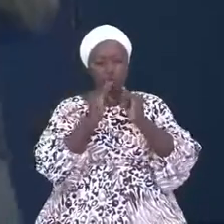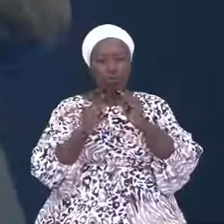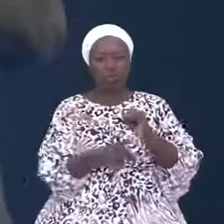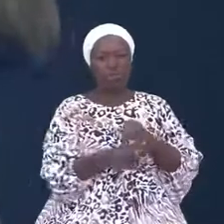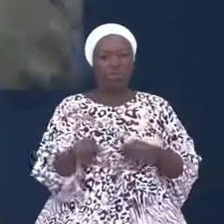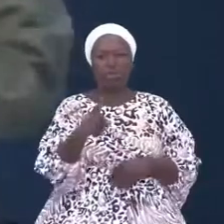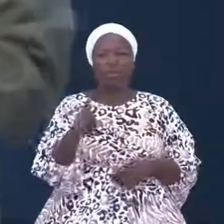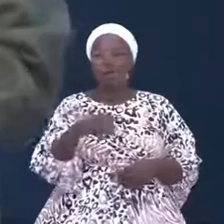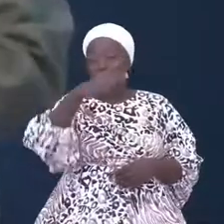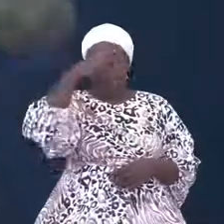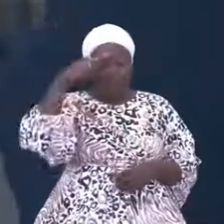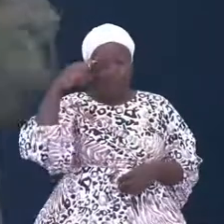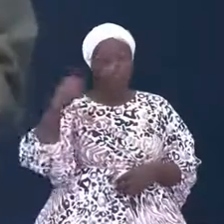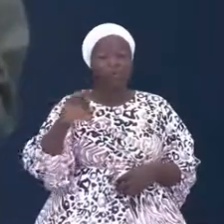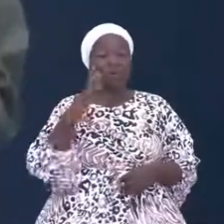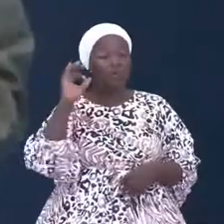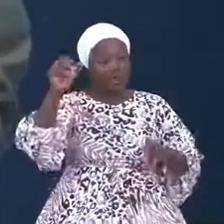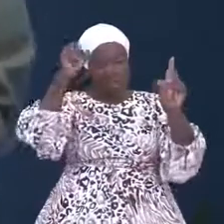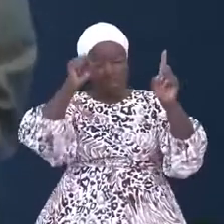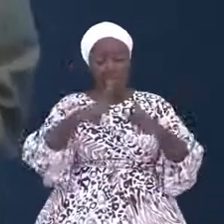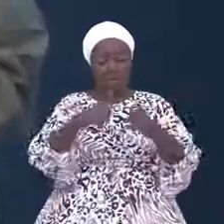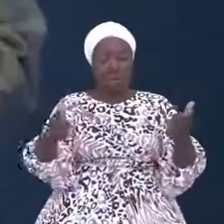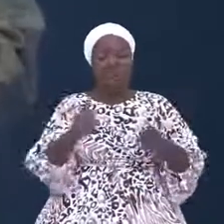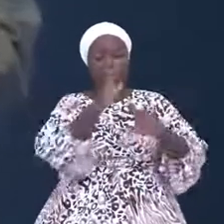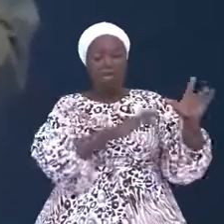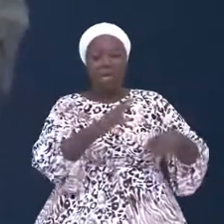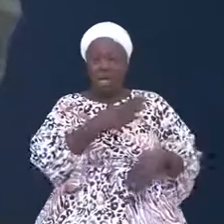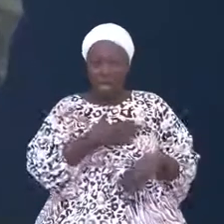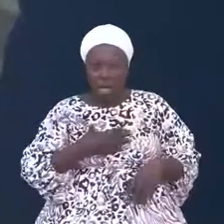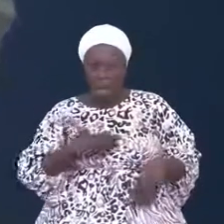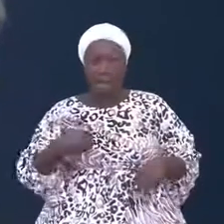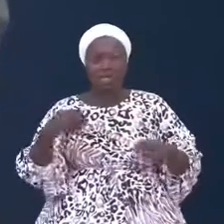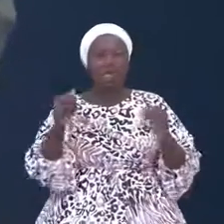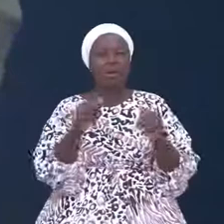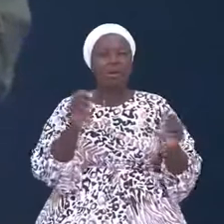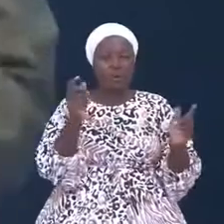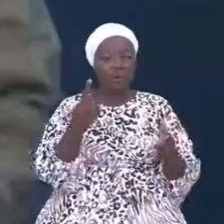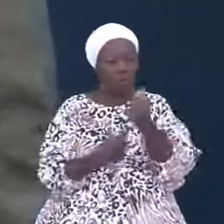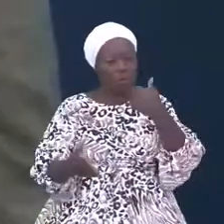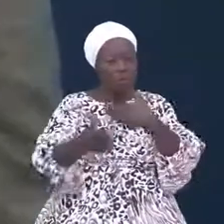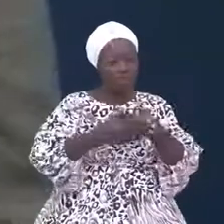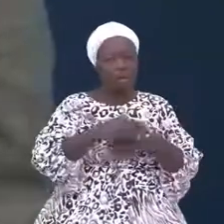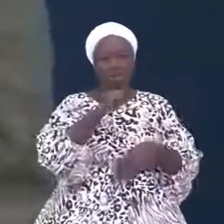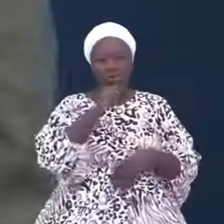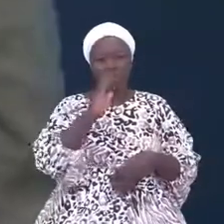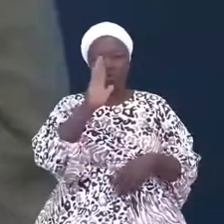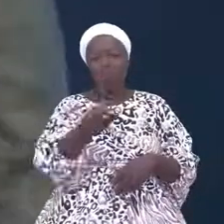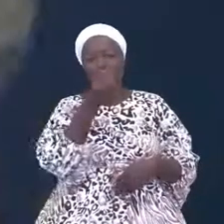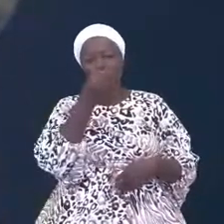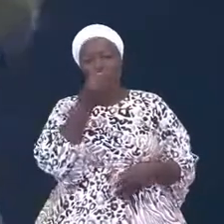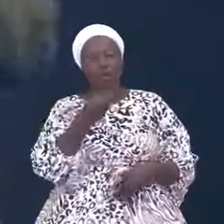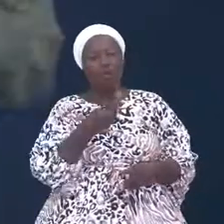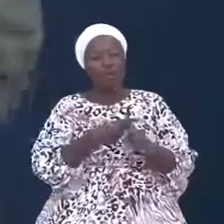sages. » Pour les rendre sages. À cause de son immense miséricorde, tu